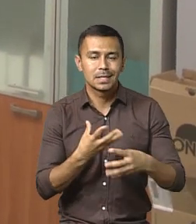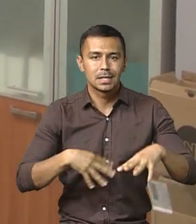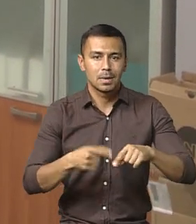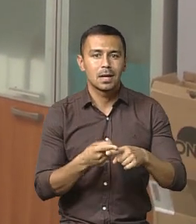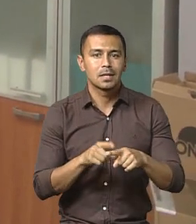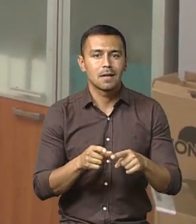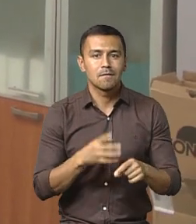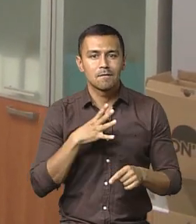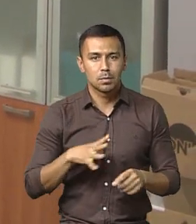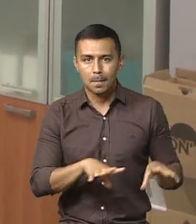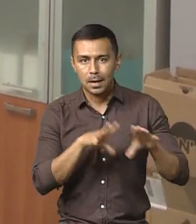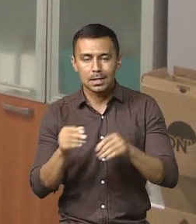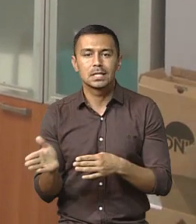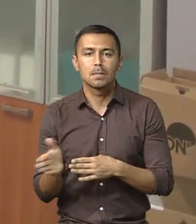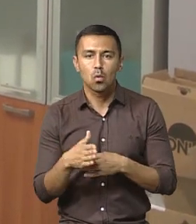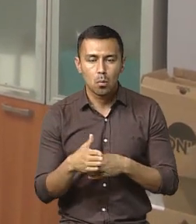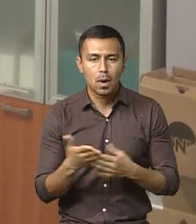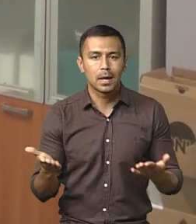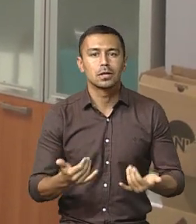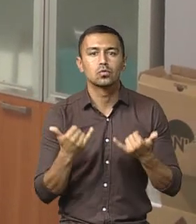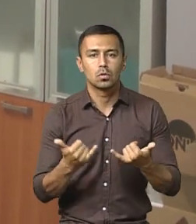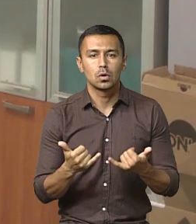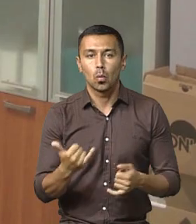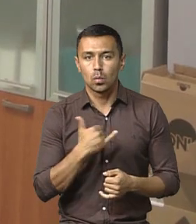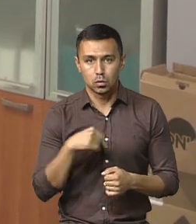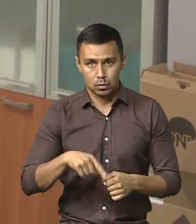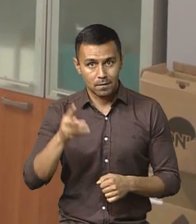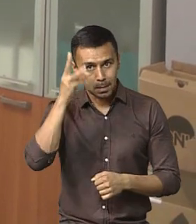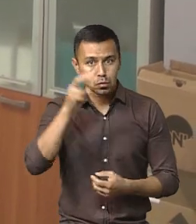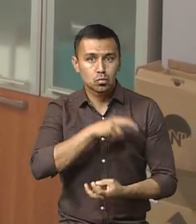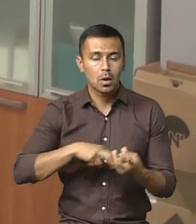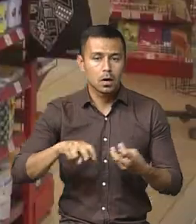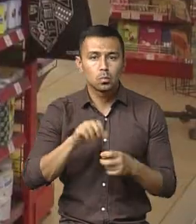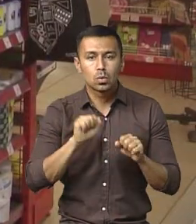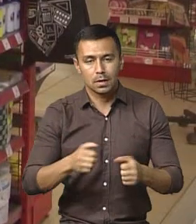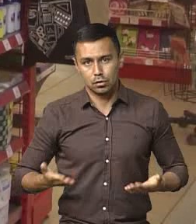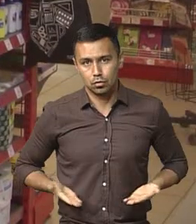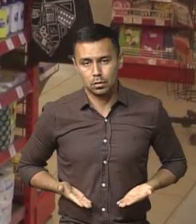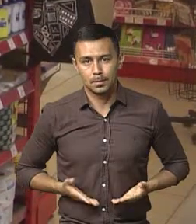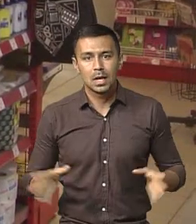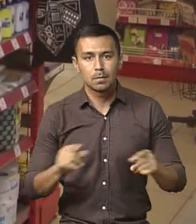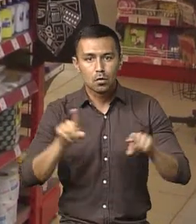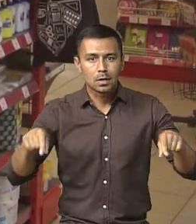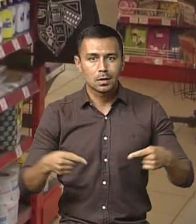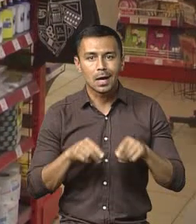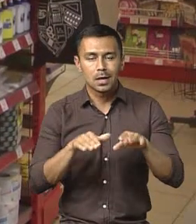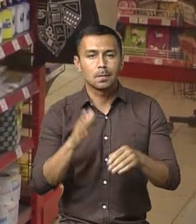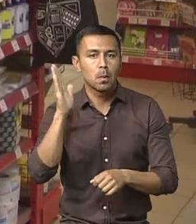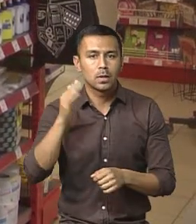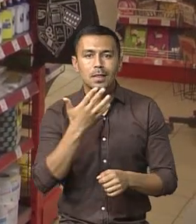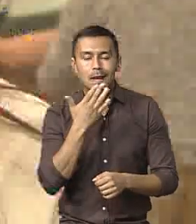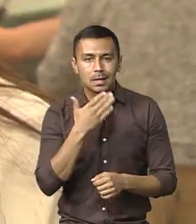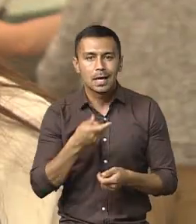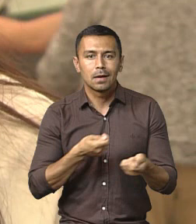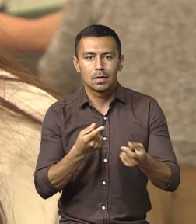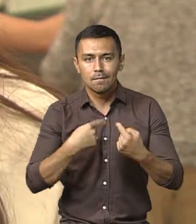вимушені переселенці з Маріуполя, які сьогодні нас в Хмельницькому шукають можливість вижити. Співорганізаторка акції «Майбутні нації»,